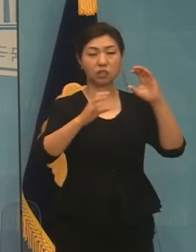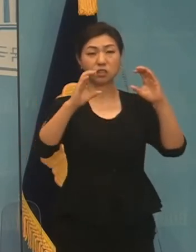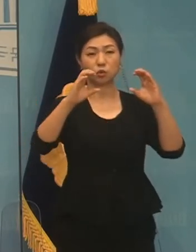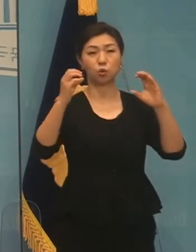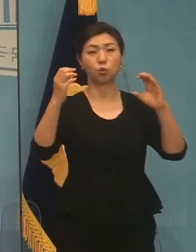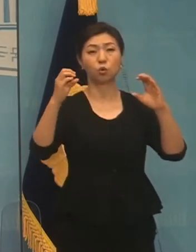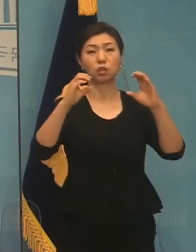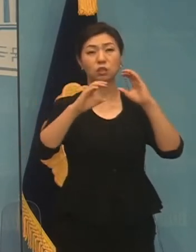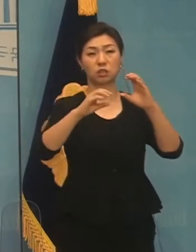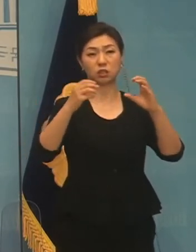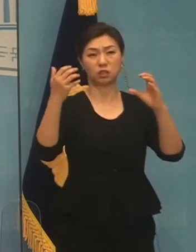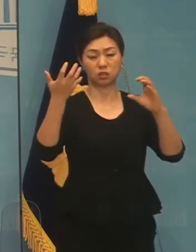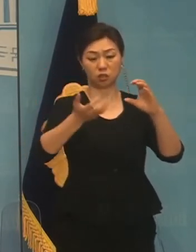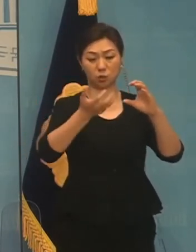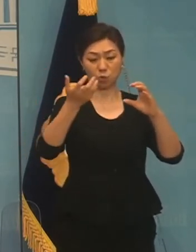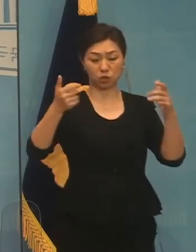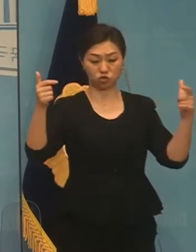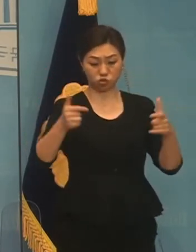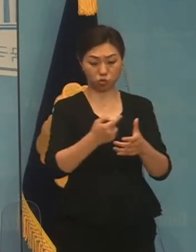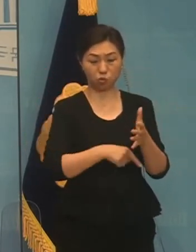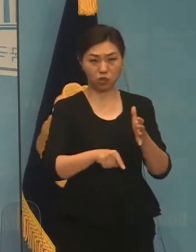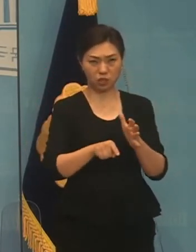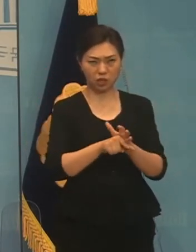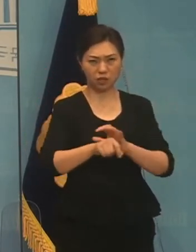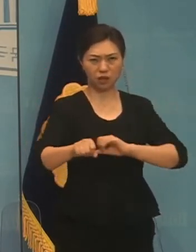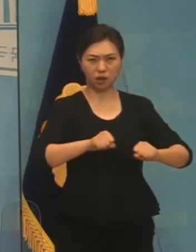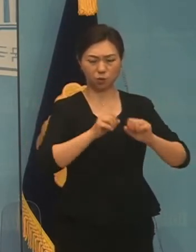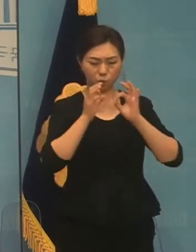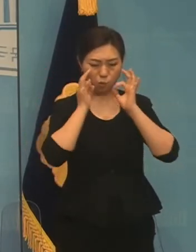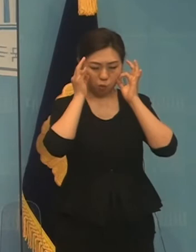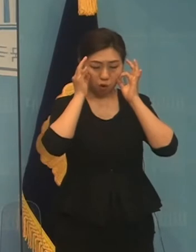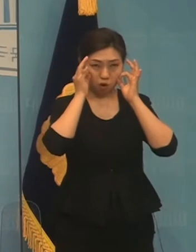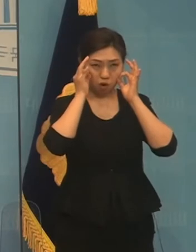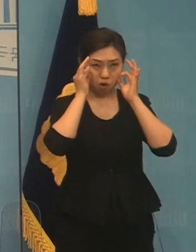SMR과 핵융합은 탄소중립에 기여하기 어렵습니다.